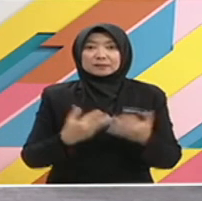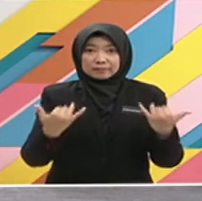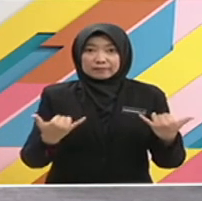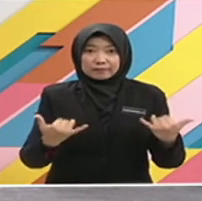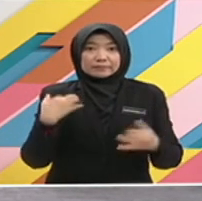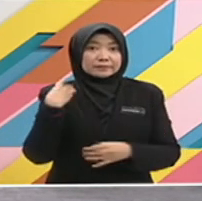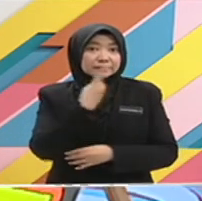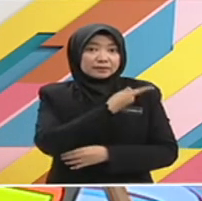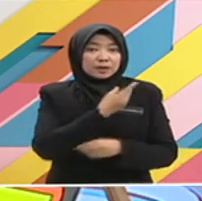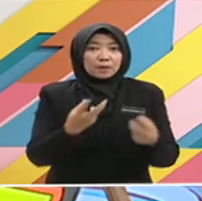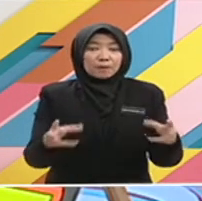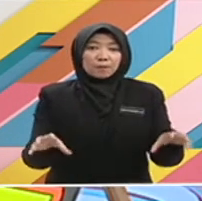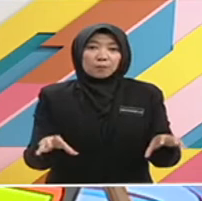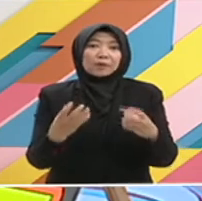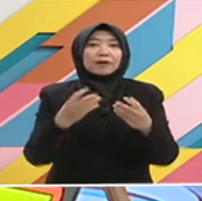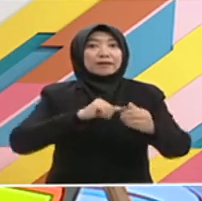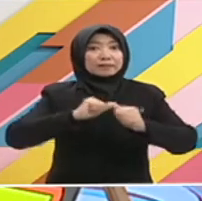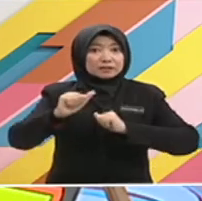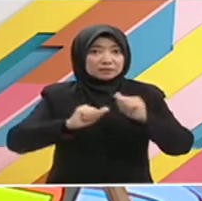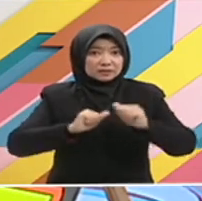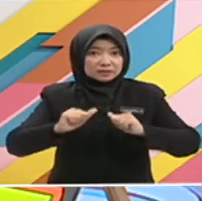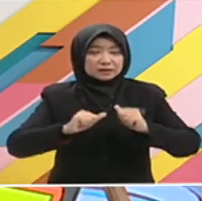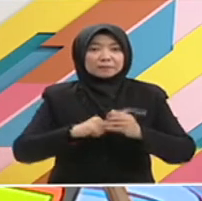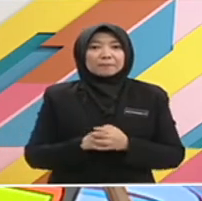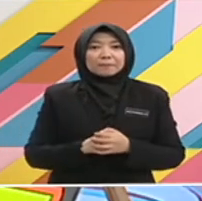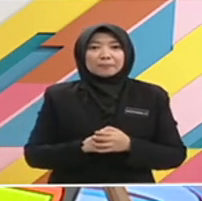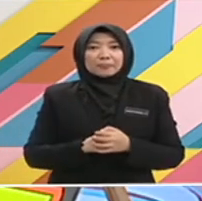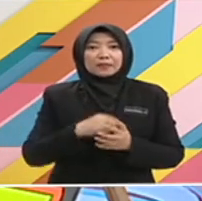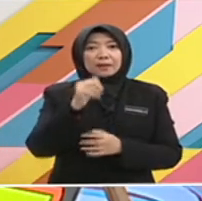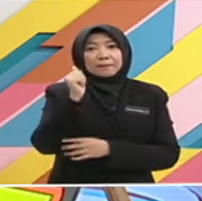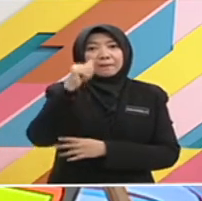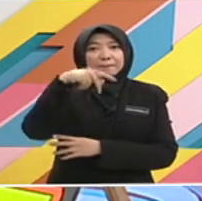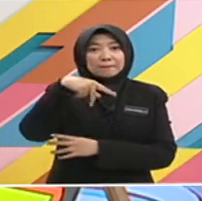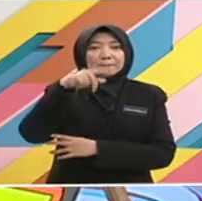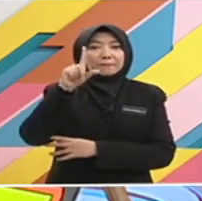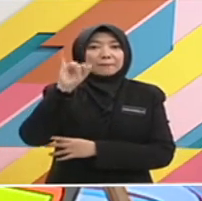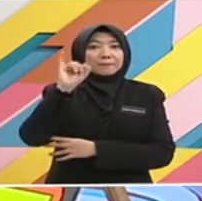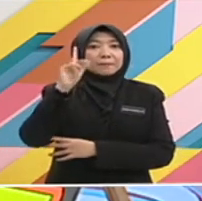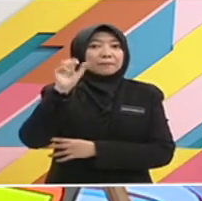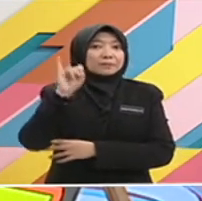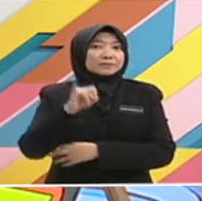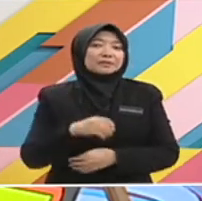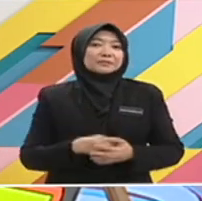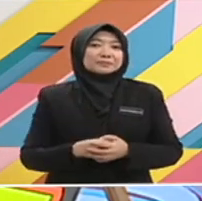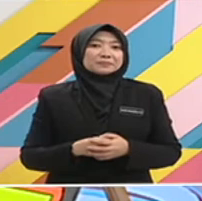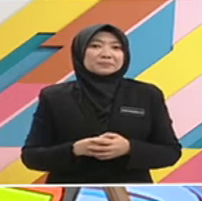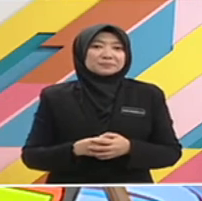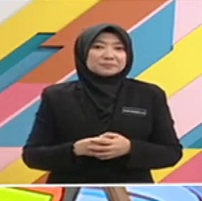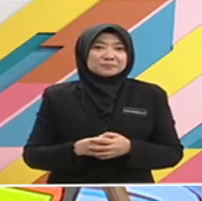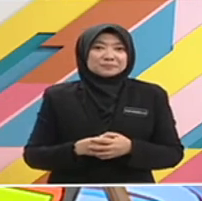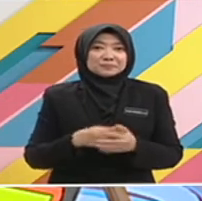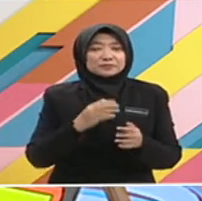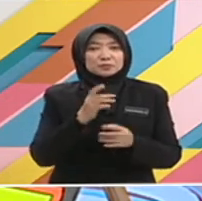ataupun kita biasa kalau dalam pendidikan seni kita sebut aplikasi seni. Aplikasi seni? Yes, aplikasi seni. Kita akan buat wow